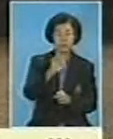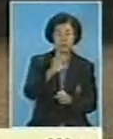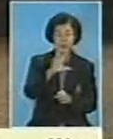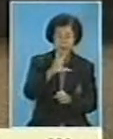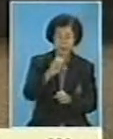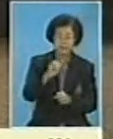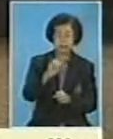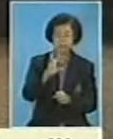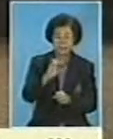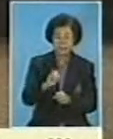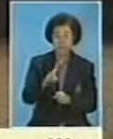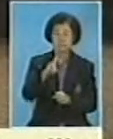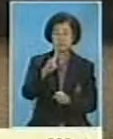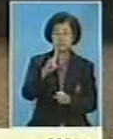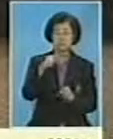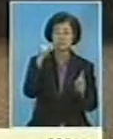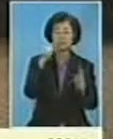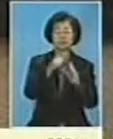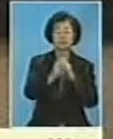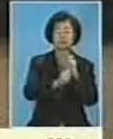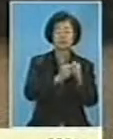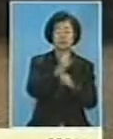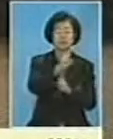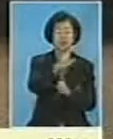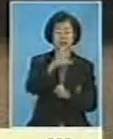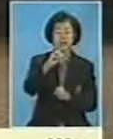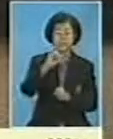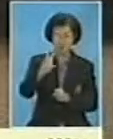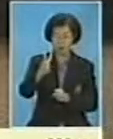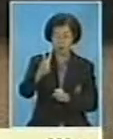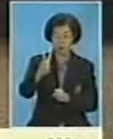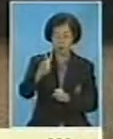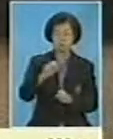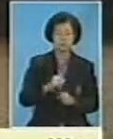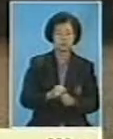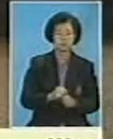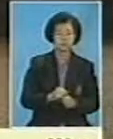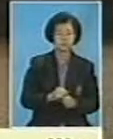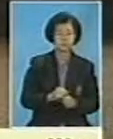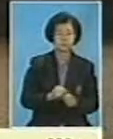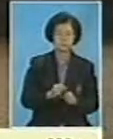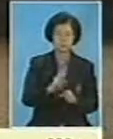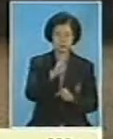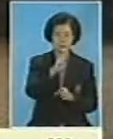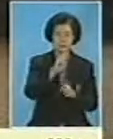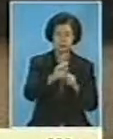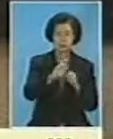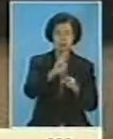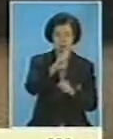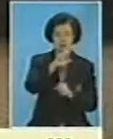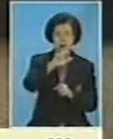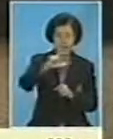50 51และถึงปี2552จำนวน